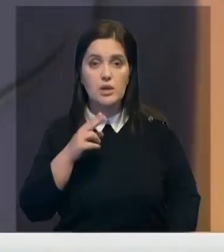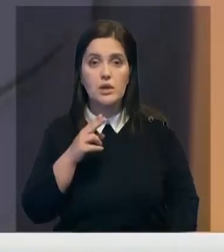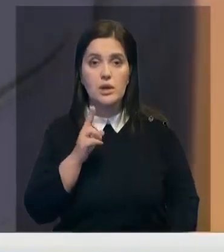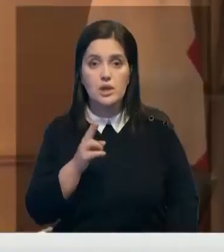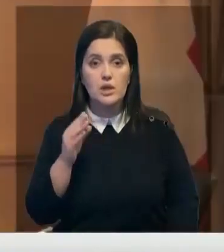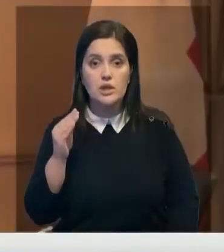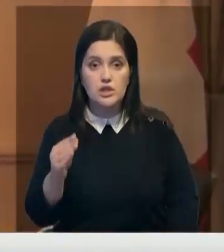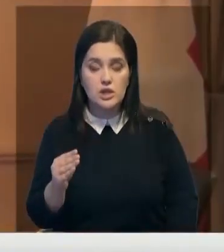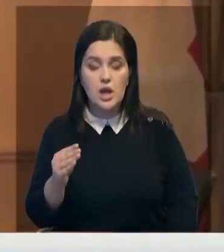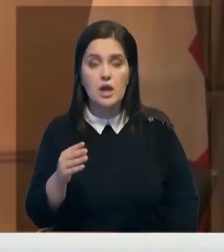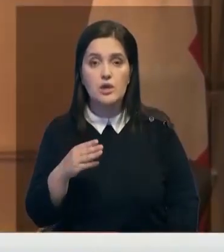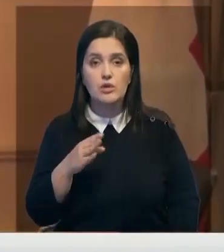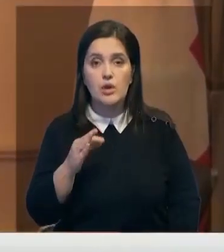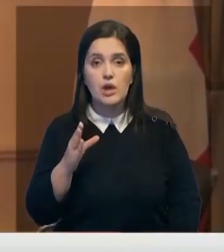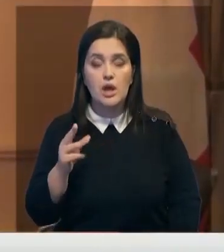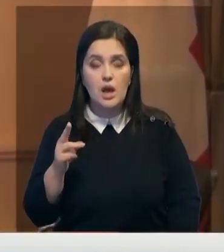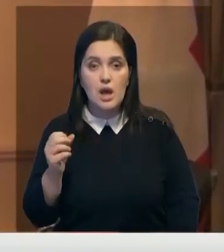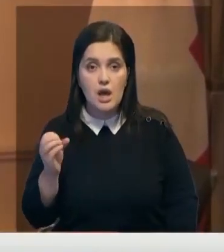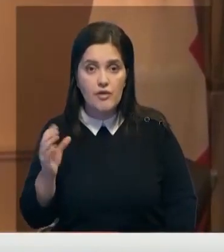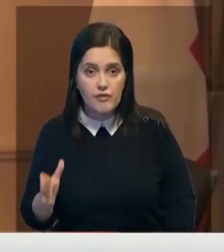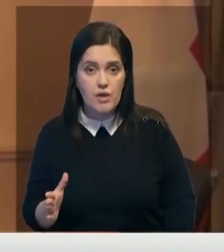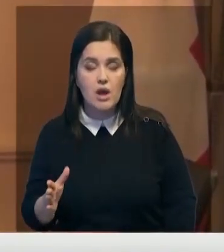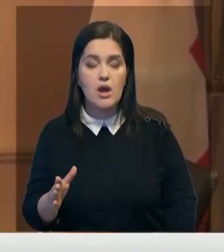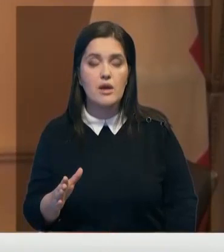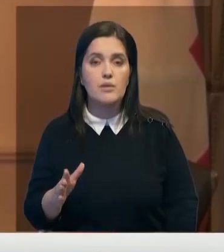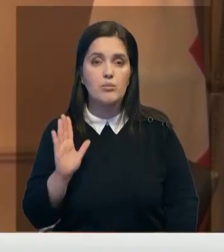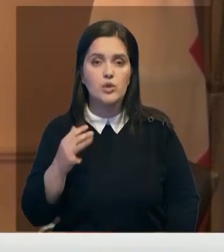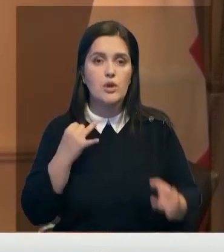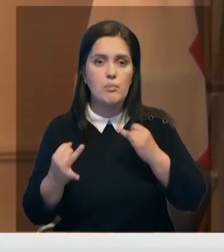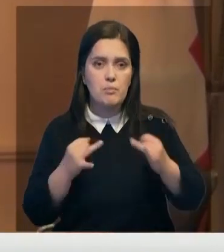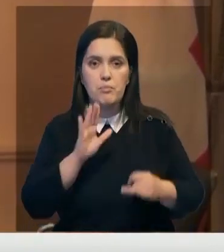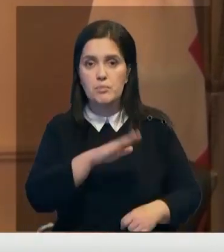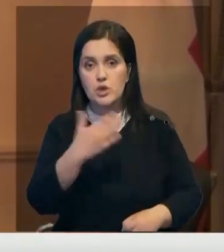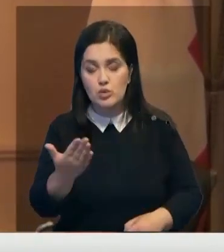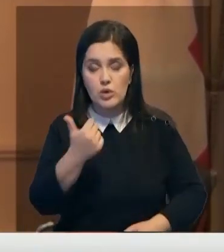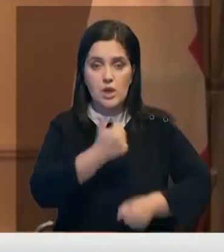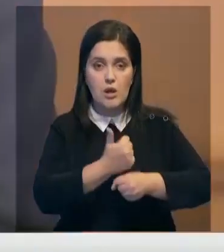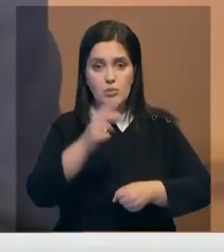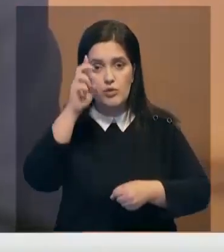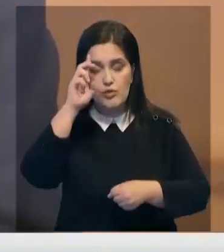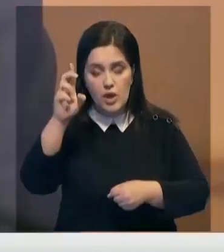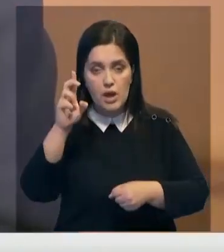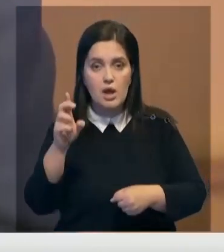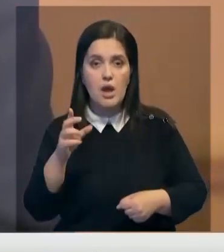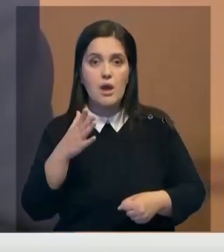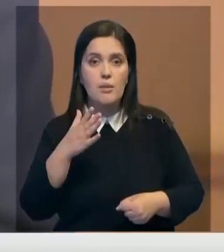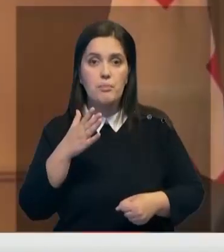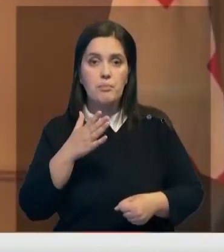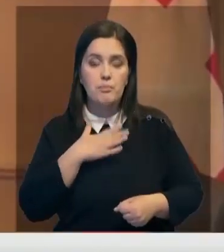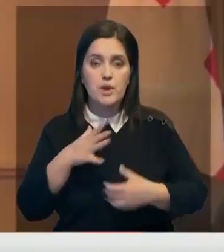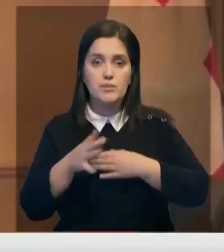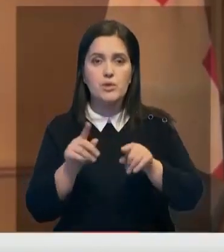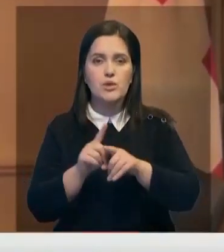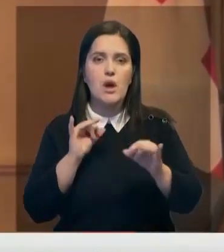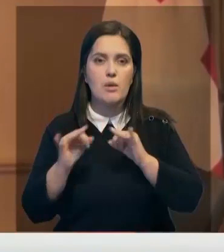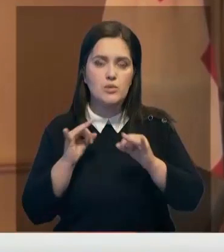Токаева в Швейцарию. Естественно, пройдут переговоры между главами двух государств. Мы с моим коллегой также